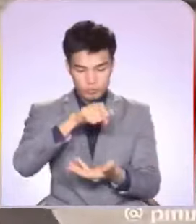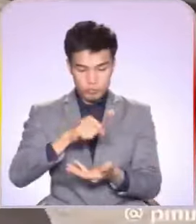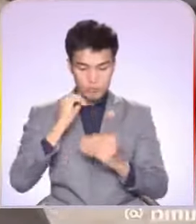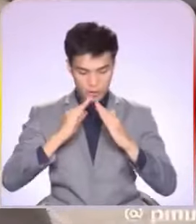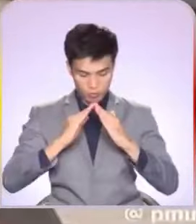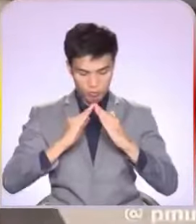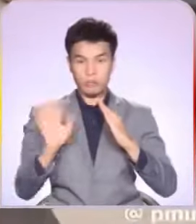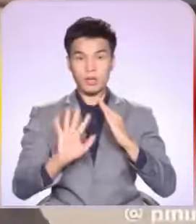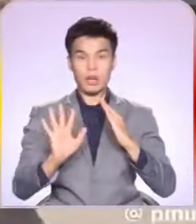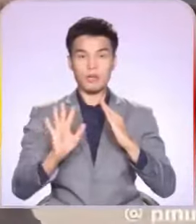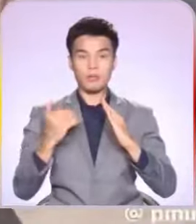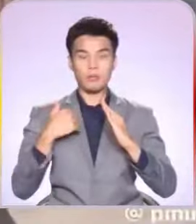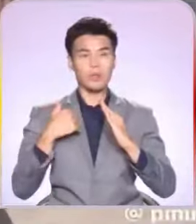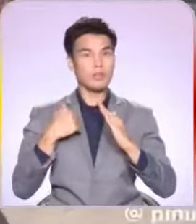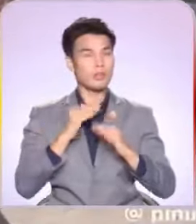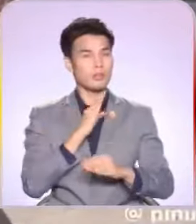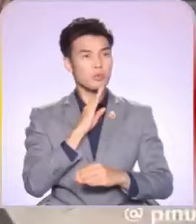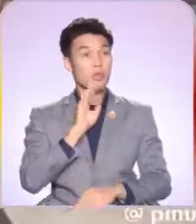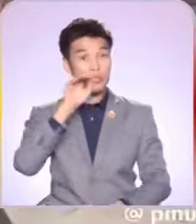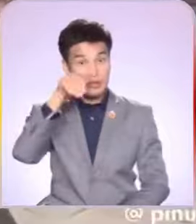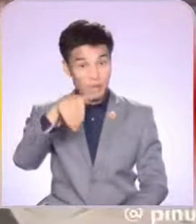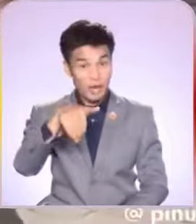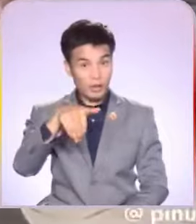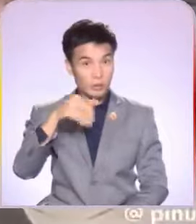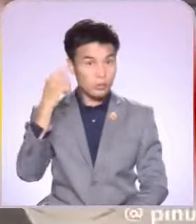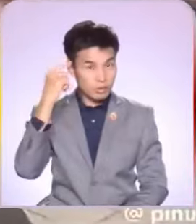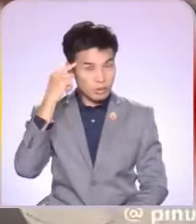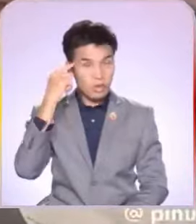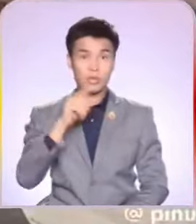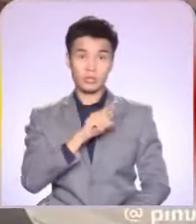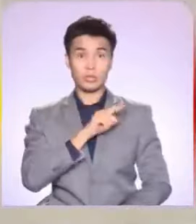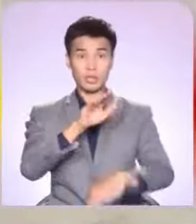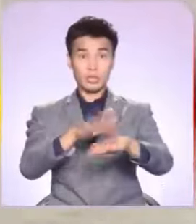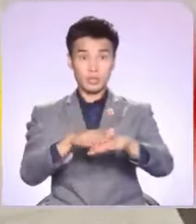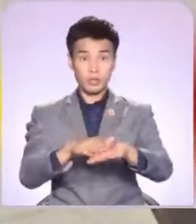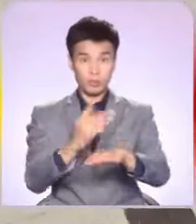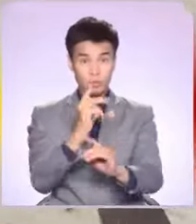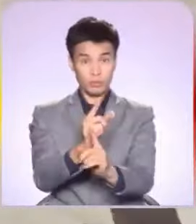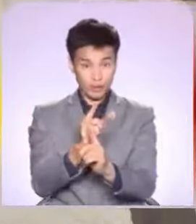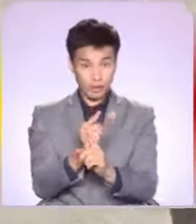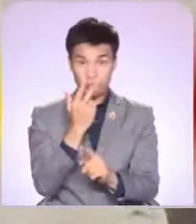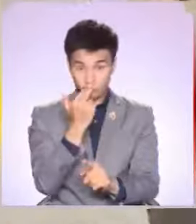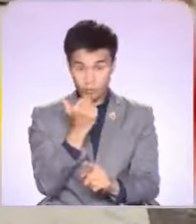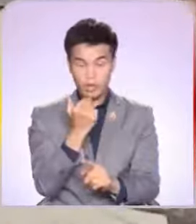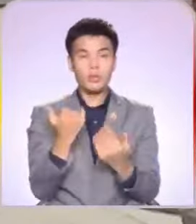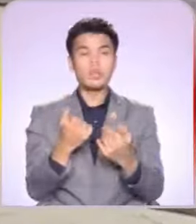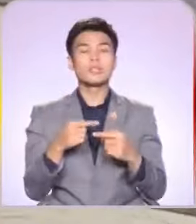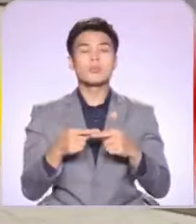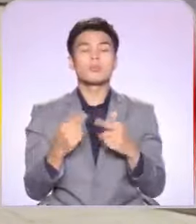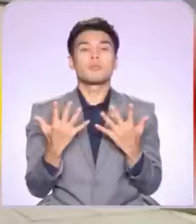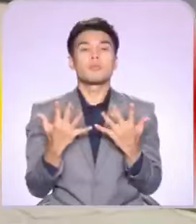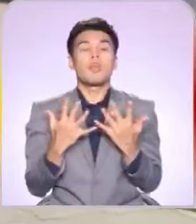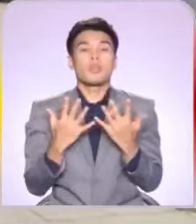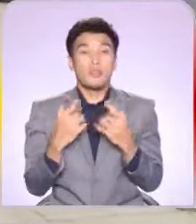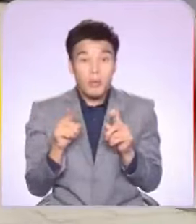ที่พักอะค่ะในมุมนึงถ้าหากว่าใช่คุณต้องเชื่อฟังเจ้าหน้าที่ด้วยนะคะตามนะส่วนเหตุการณ์ล่าสุดไม่มีใครได้รับอันตรายก็จ